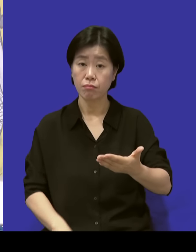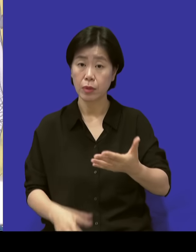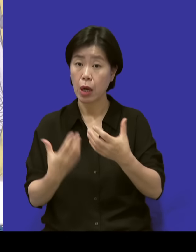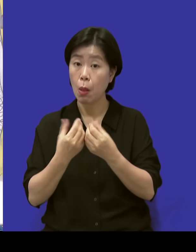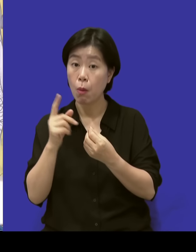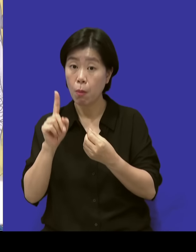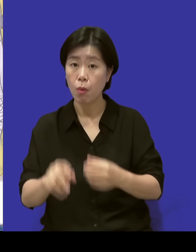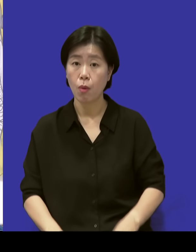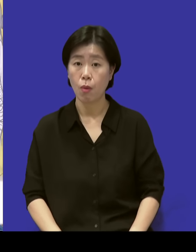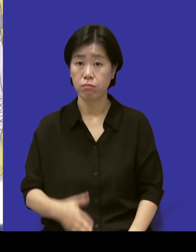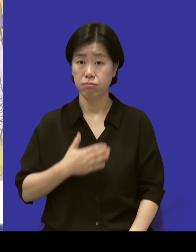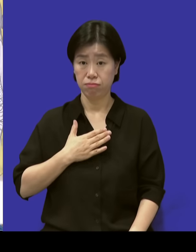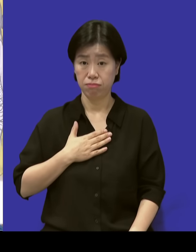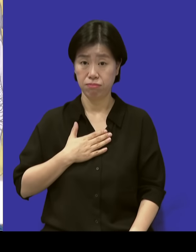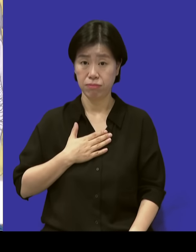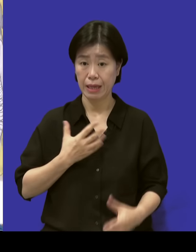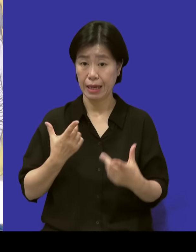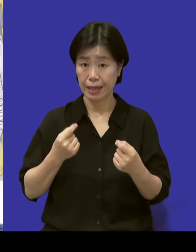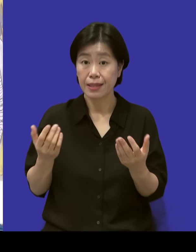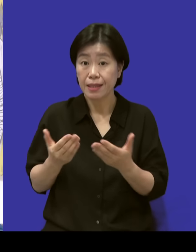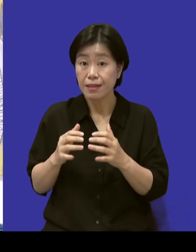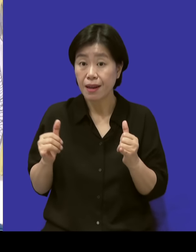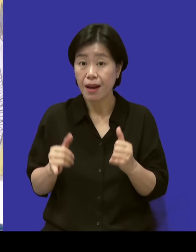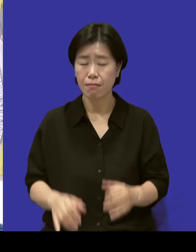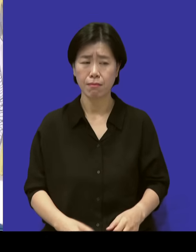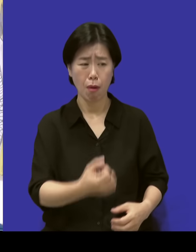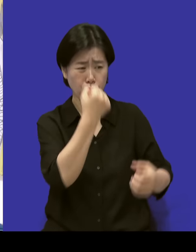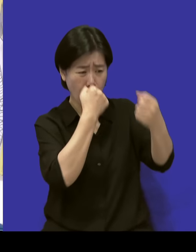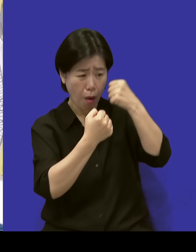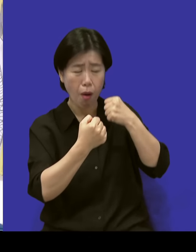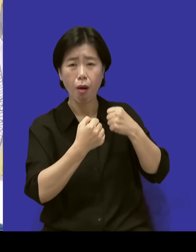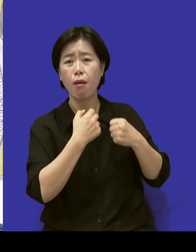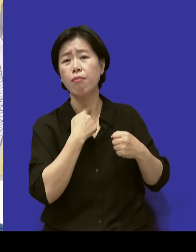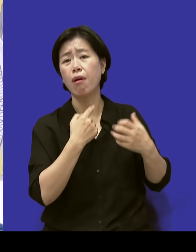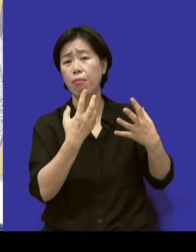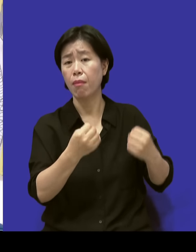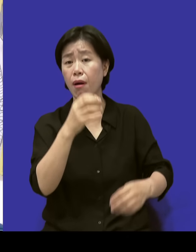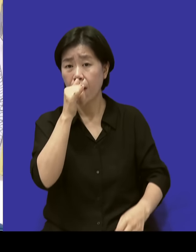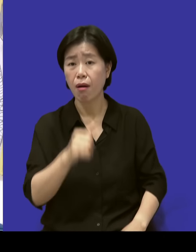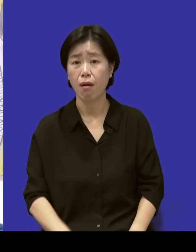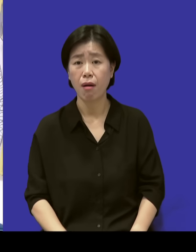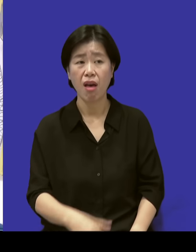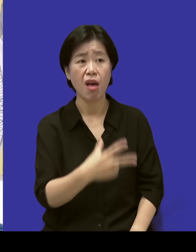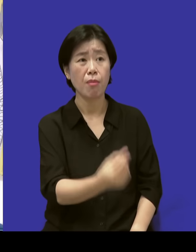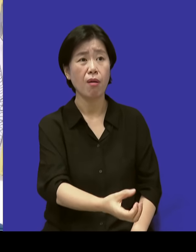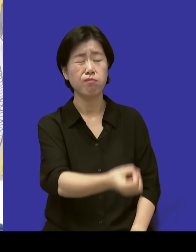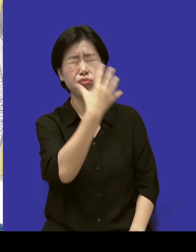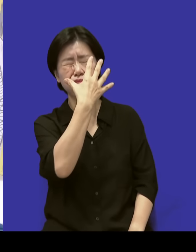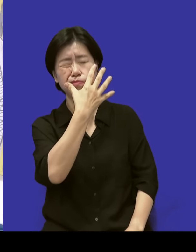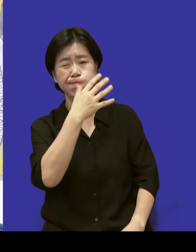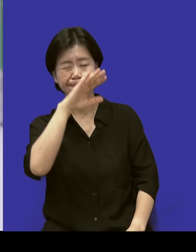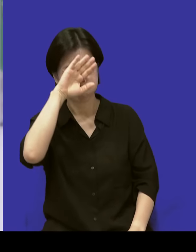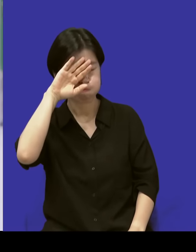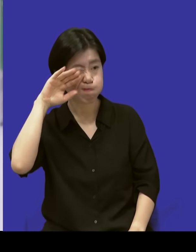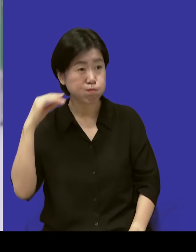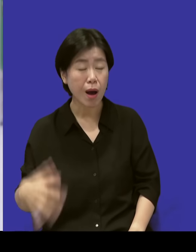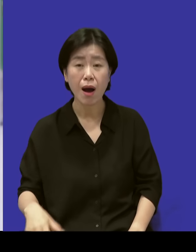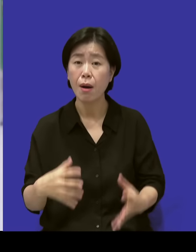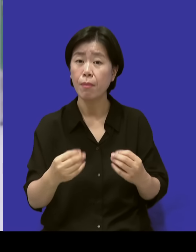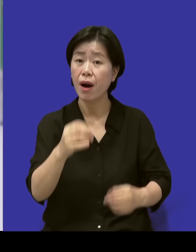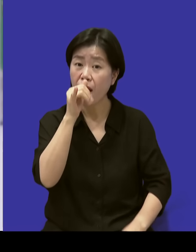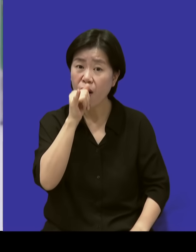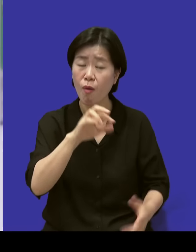그렇게 뭐 폭행 당하는 일 다반사고 사실 뭐 변도 투척해서 맞기도 하고 여러 가지 일들이